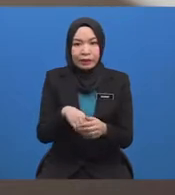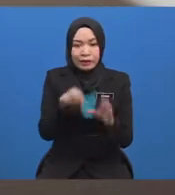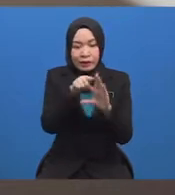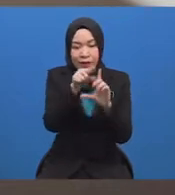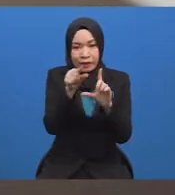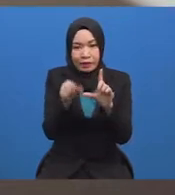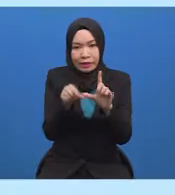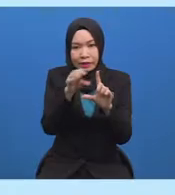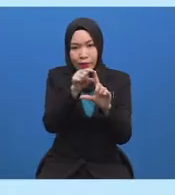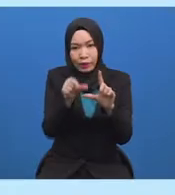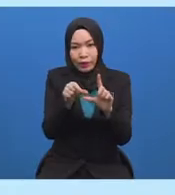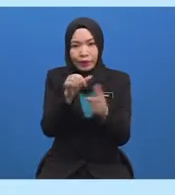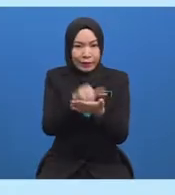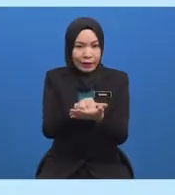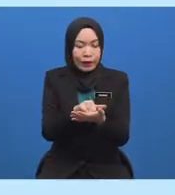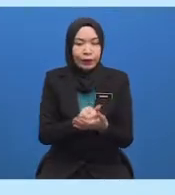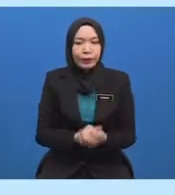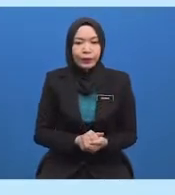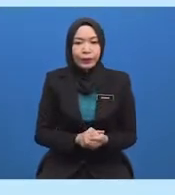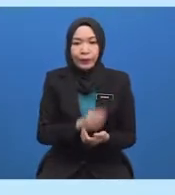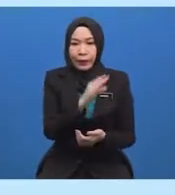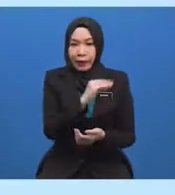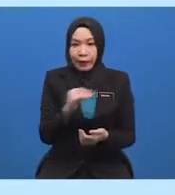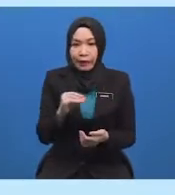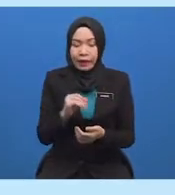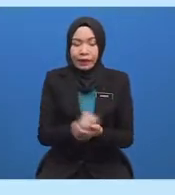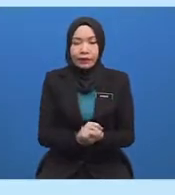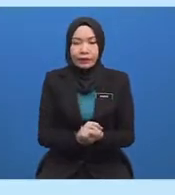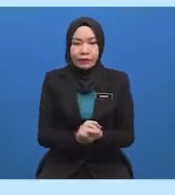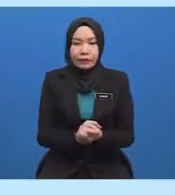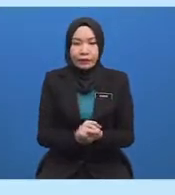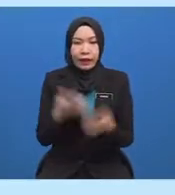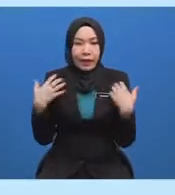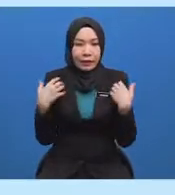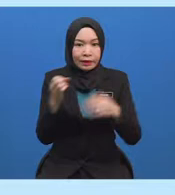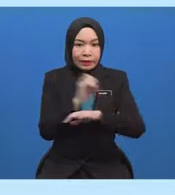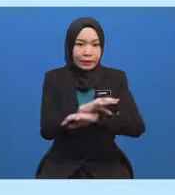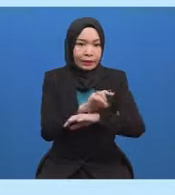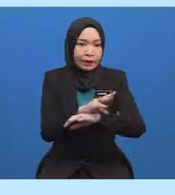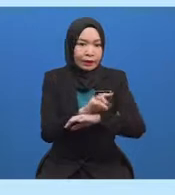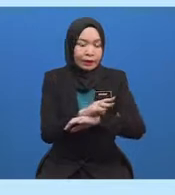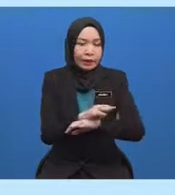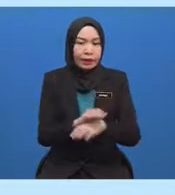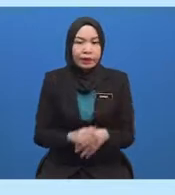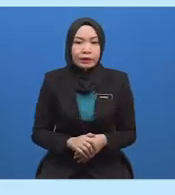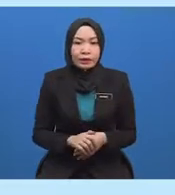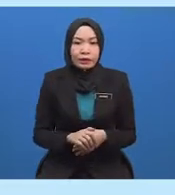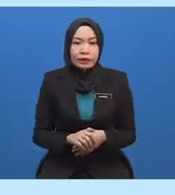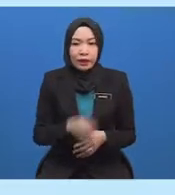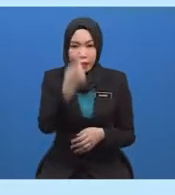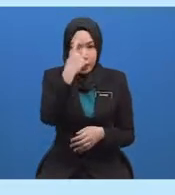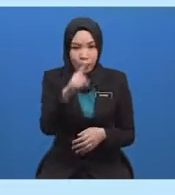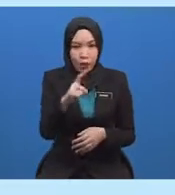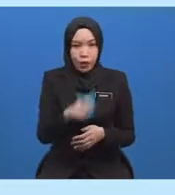dengan menyiarkan kempeng kesedaran alam sekitar kemping kemping kesedaran